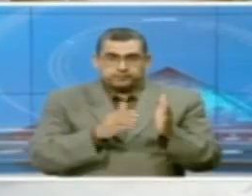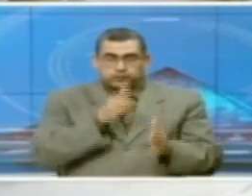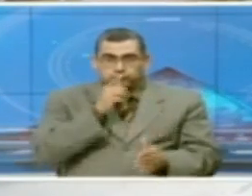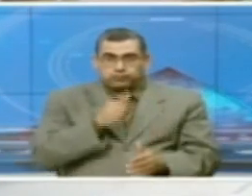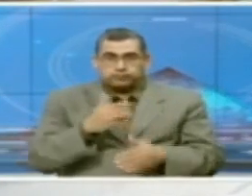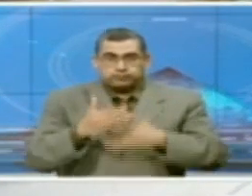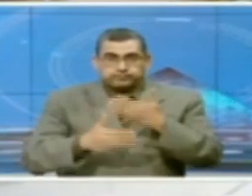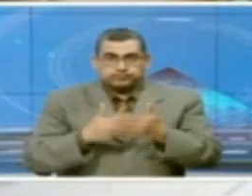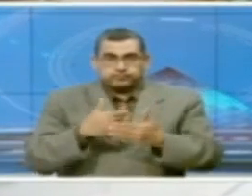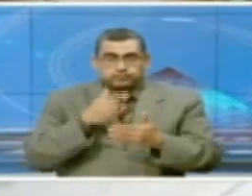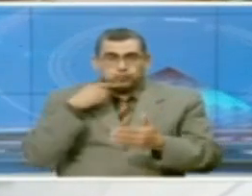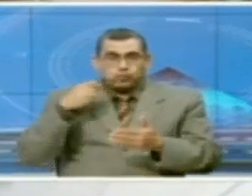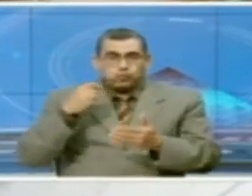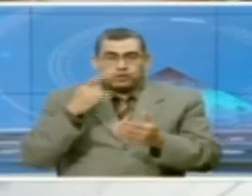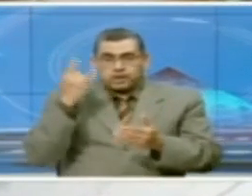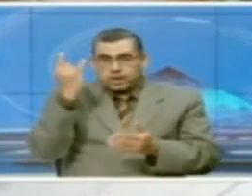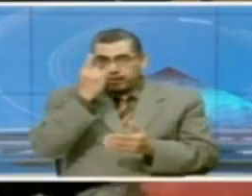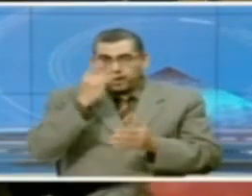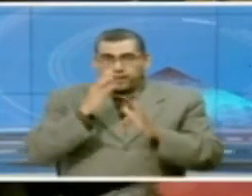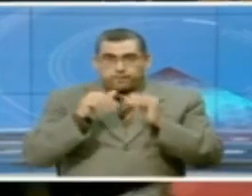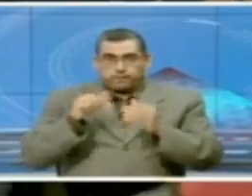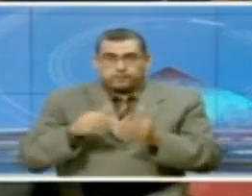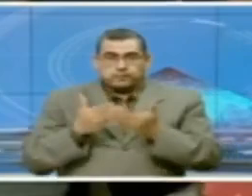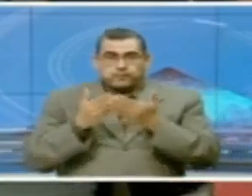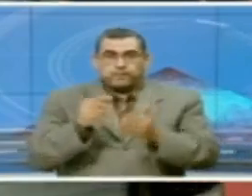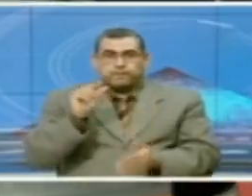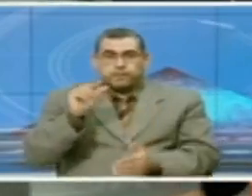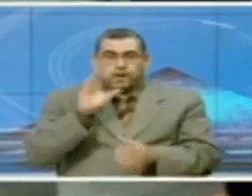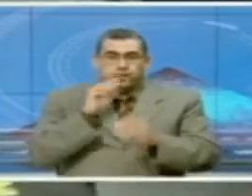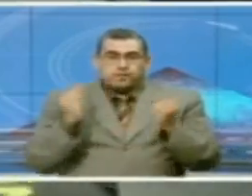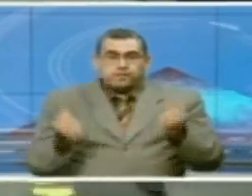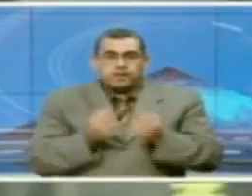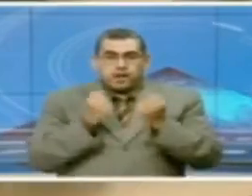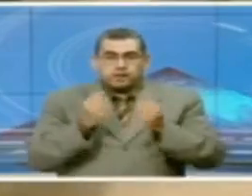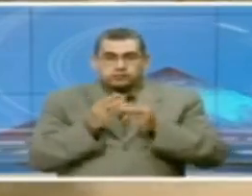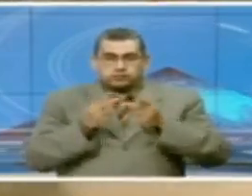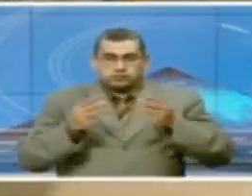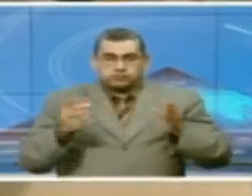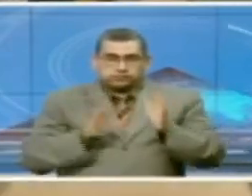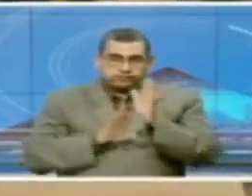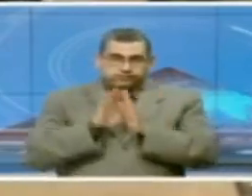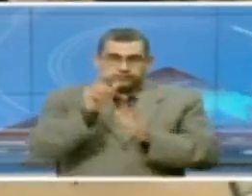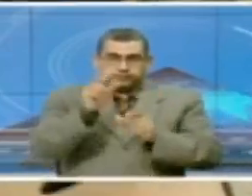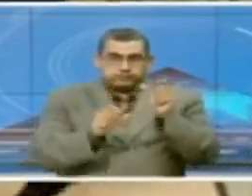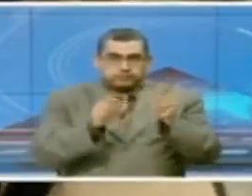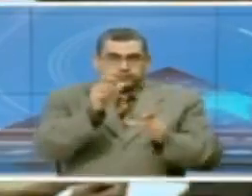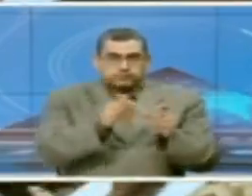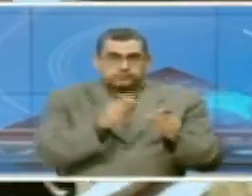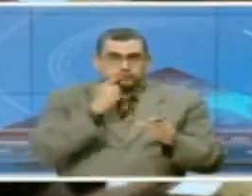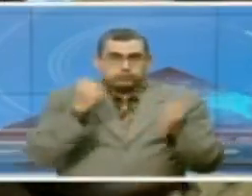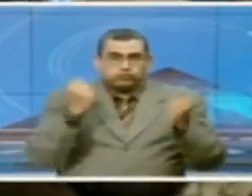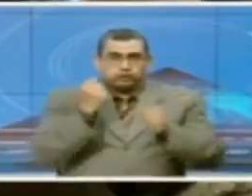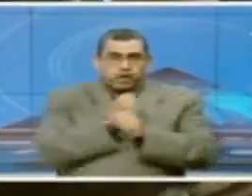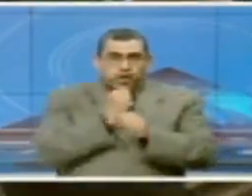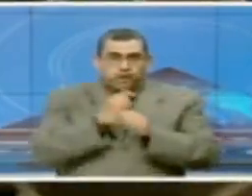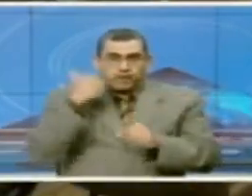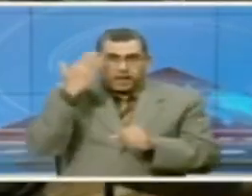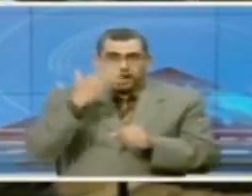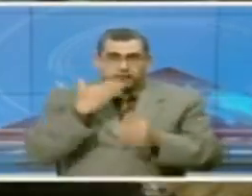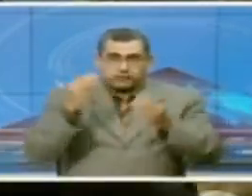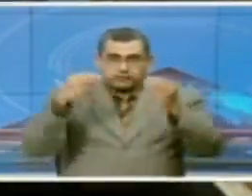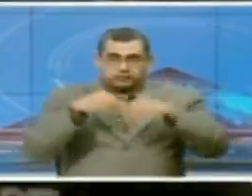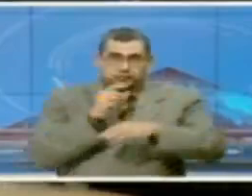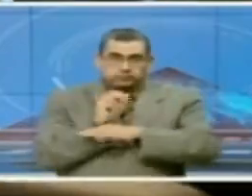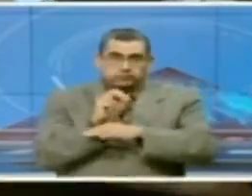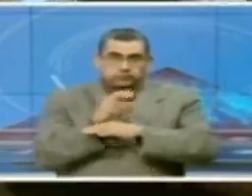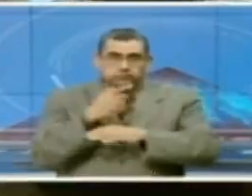وهكذا تقدم وزارة الداخلية المصرية برامج تدريبية مطورة للمتدربين من الكوادر الأمنية الأفريقية بما